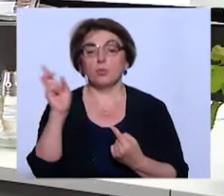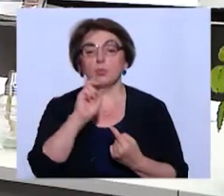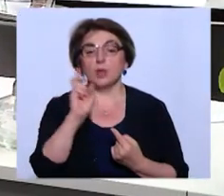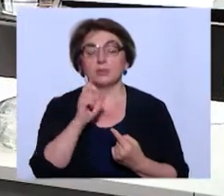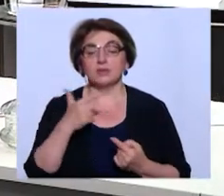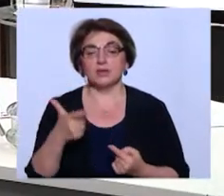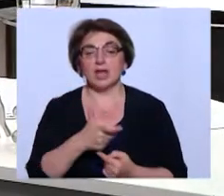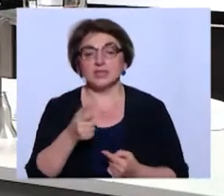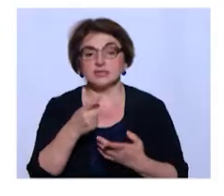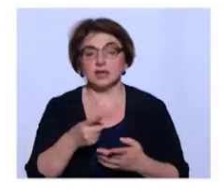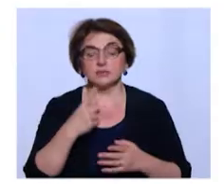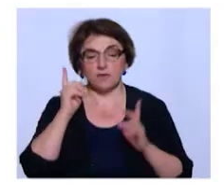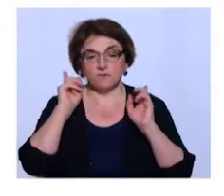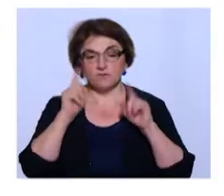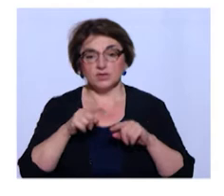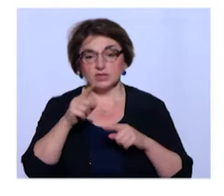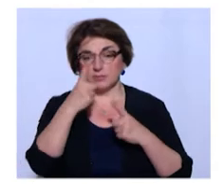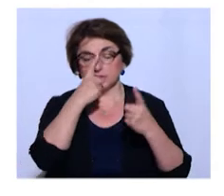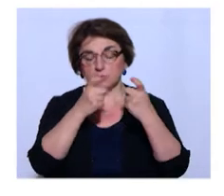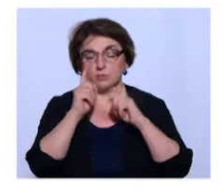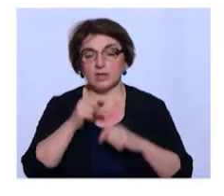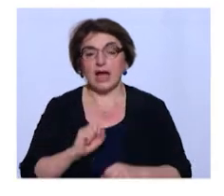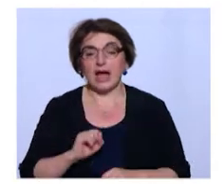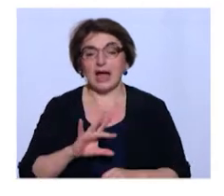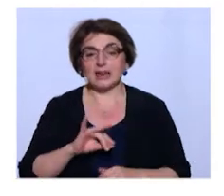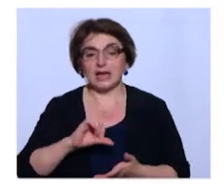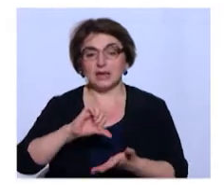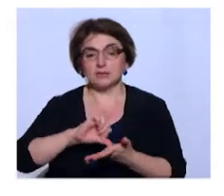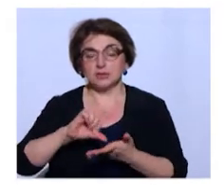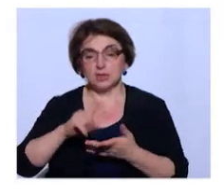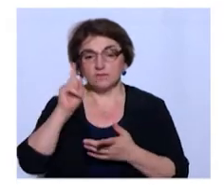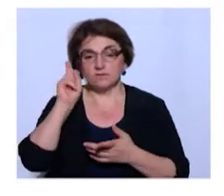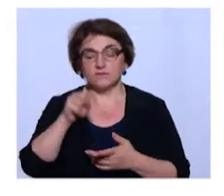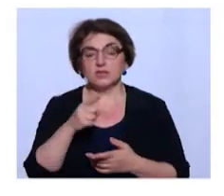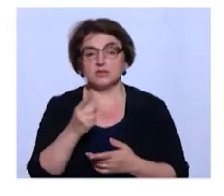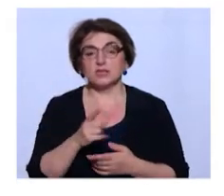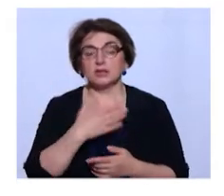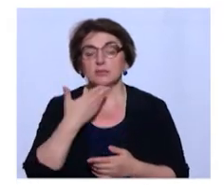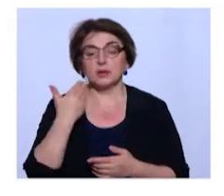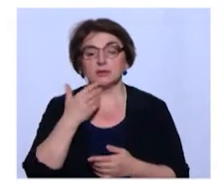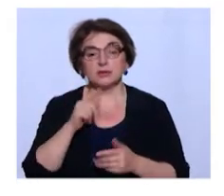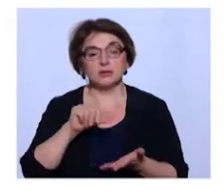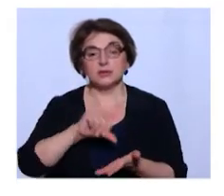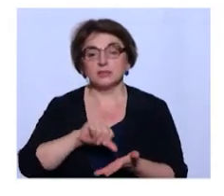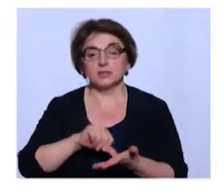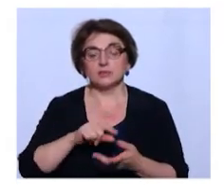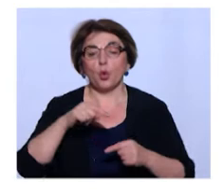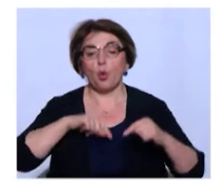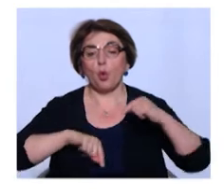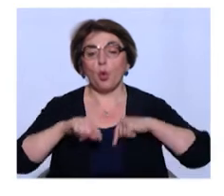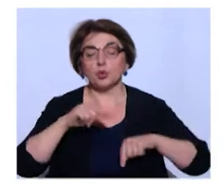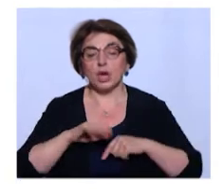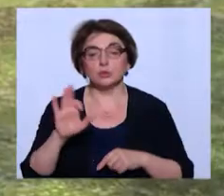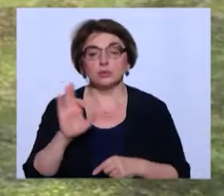შესახებ ინფორმაცია ჩვენ უკვე ალკანებში გავიარეთ და მეთანის ჰომოლოგიური ქსი იწყებს. ყველაზე მარტივი წარმომადგენელია ორგანულ